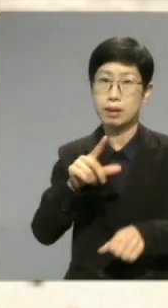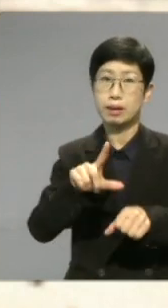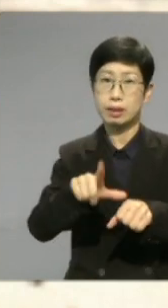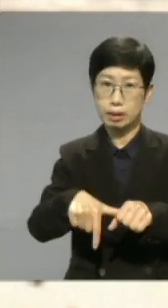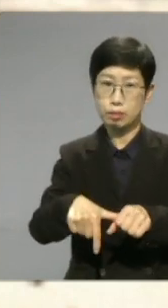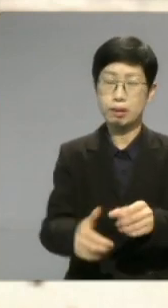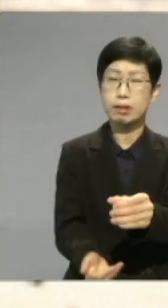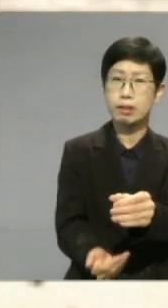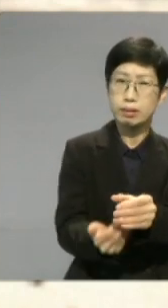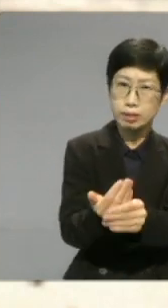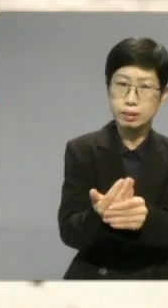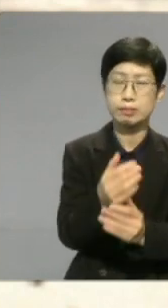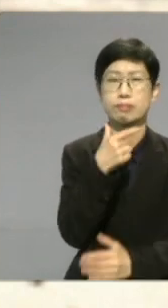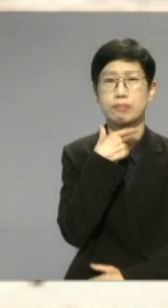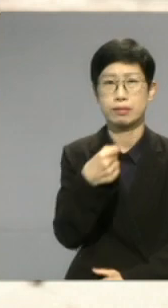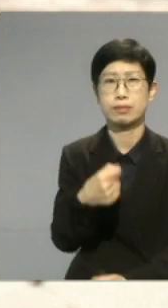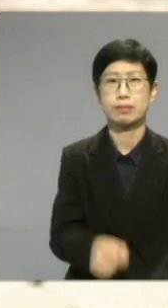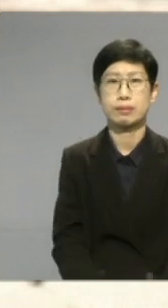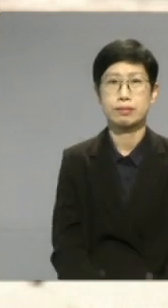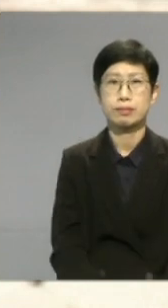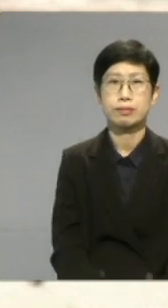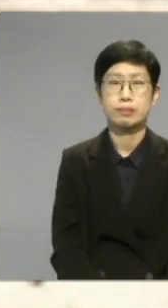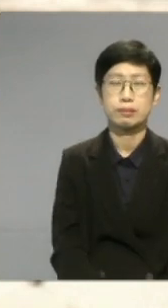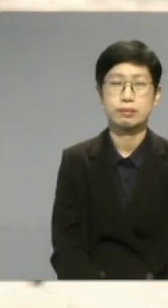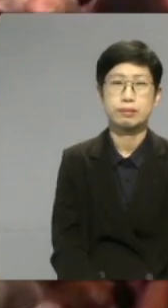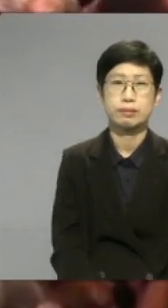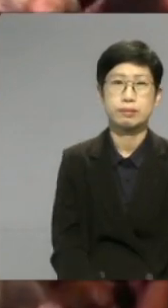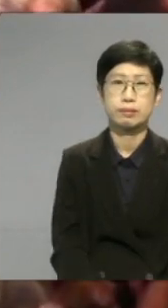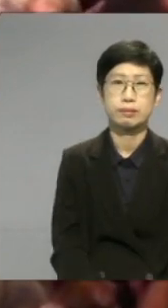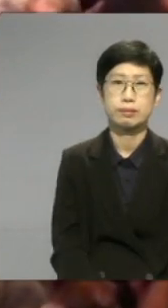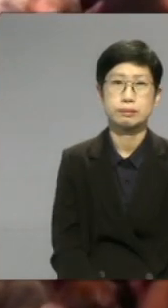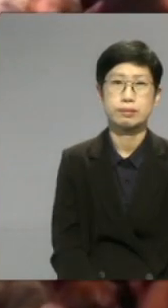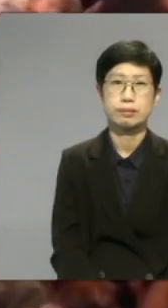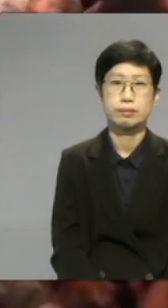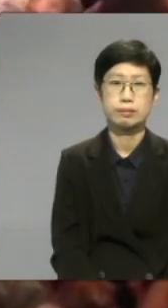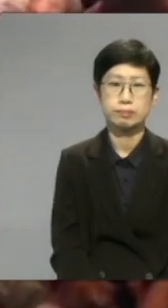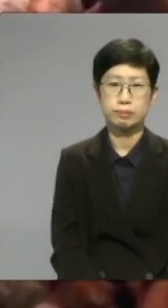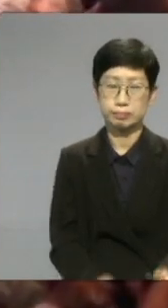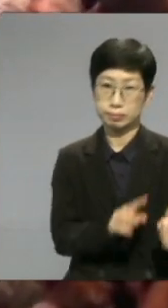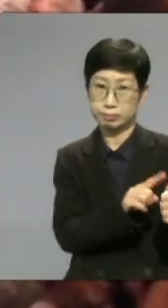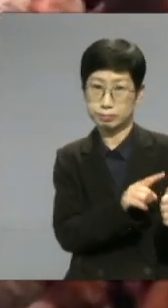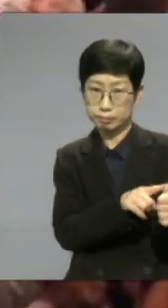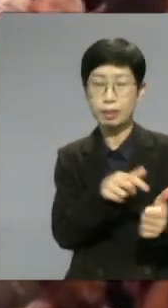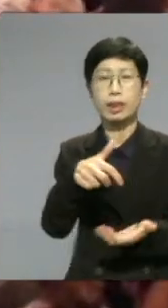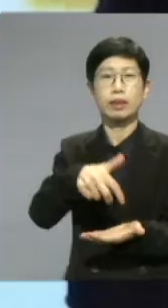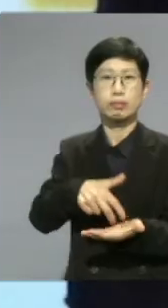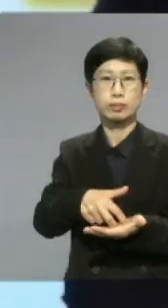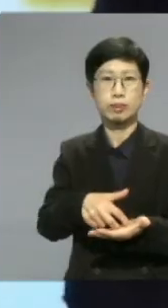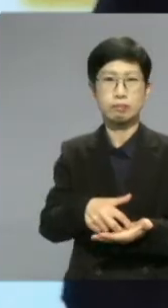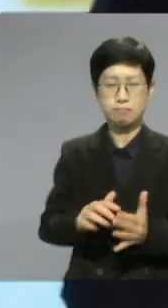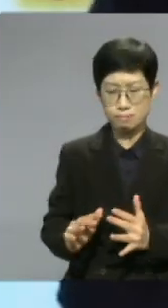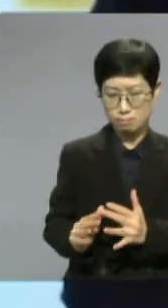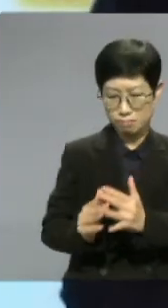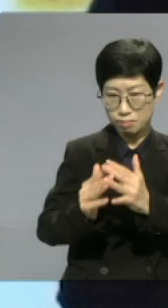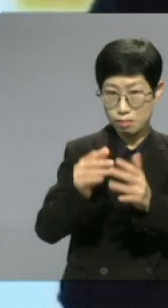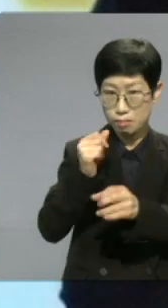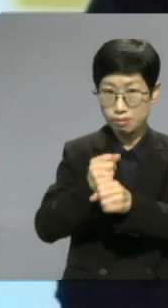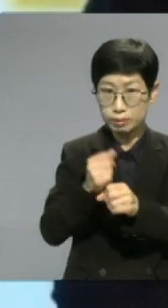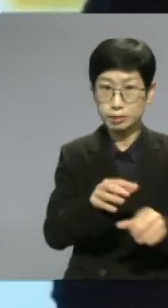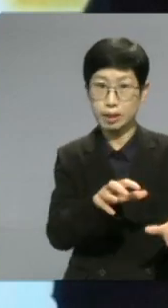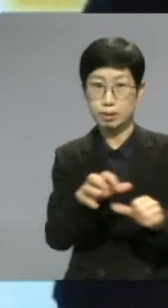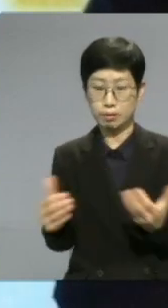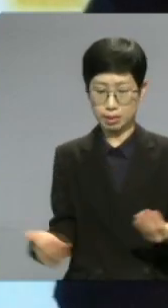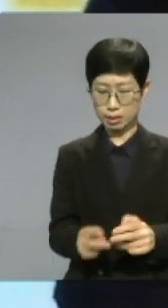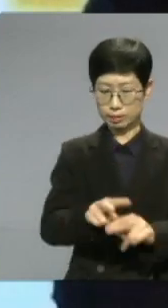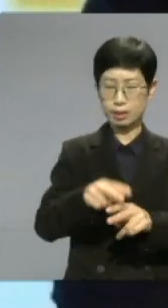nuevo presidente que les den la oportunidad de trabajar. 물리노 당선인 또한 대규모 토목 공사를 통한 일자리 창출을